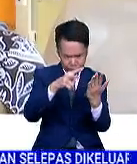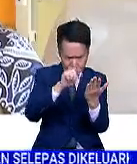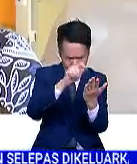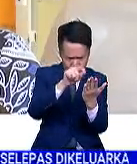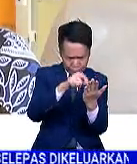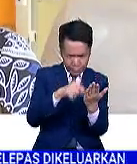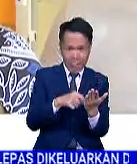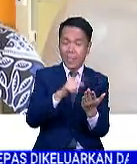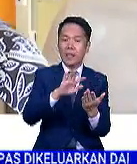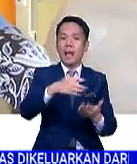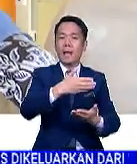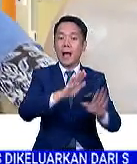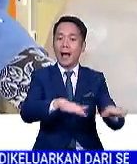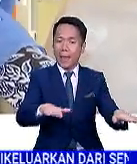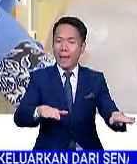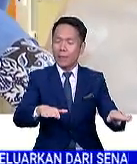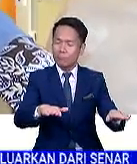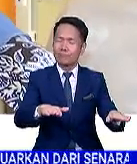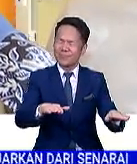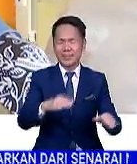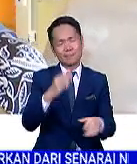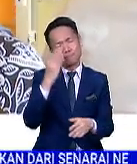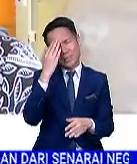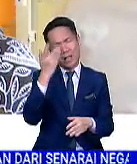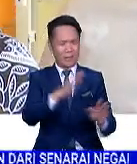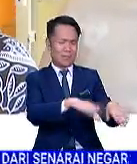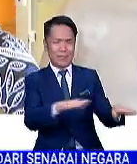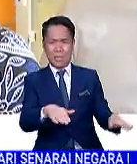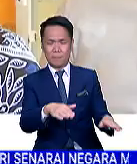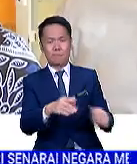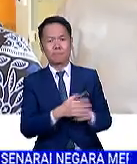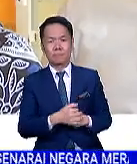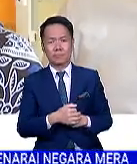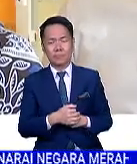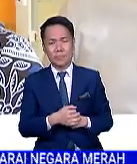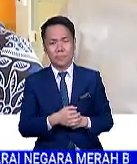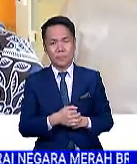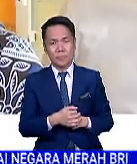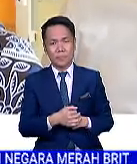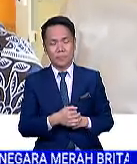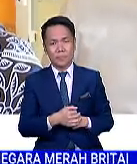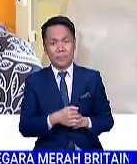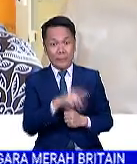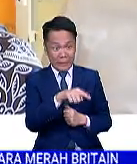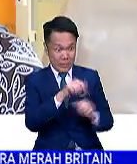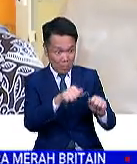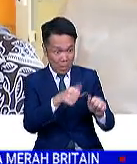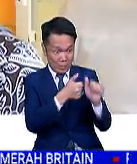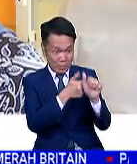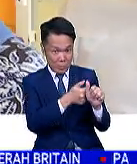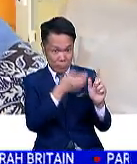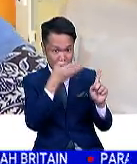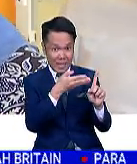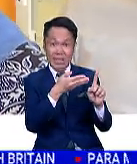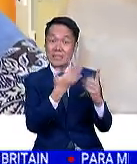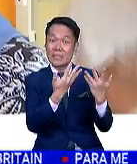patutnya anak-anak itu berada. Maklumlah kanak-kanak. Ya, kalau kita bagi tahu kan dia boleh mengikut tu